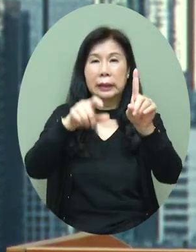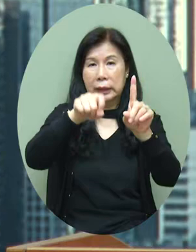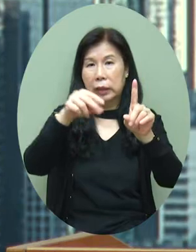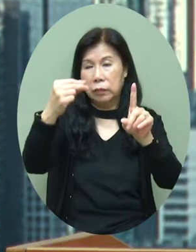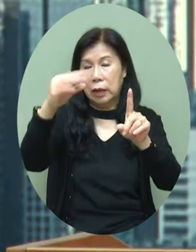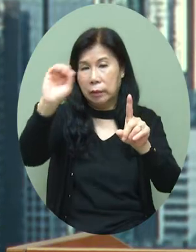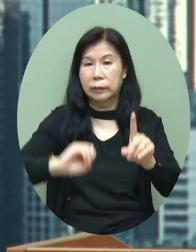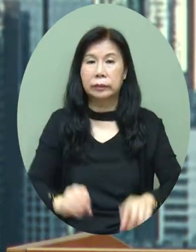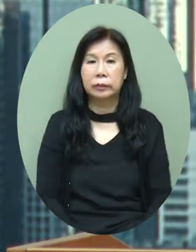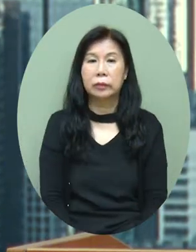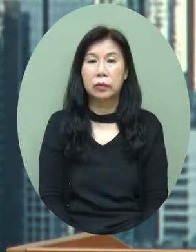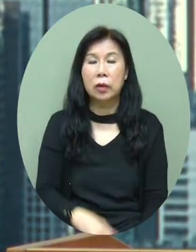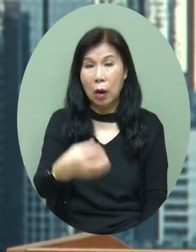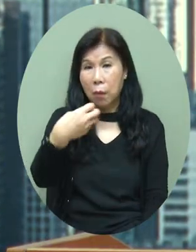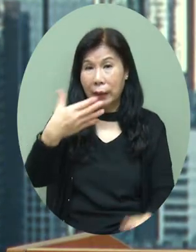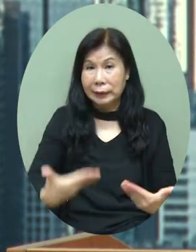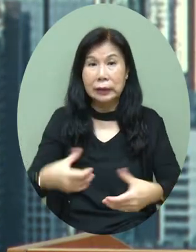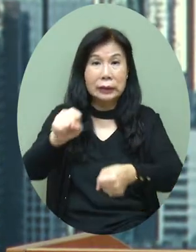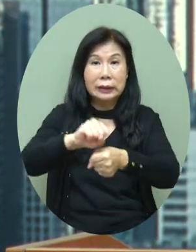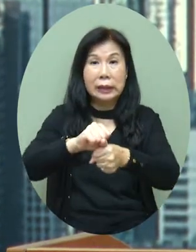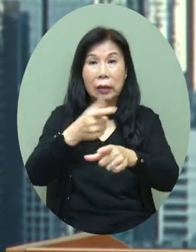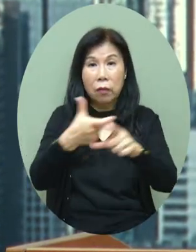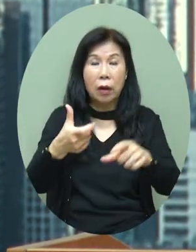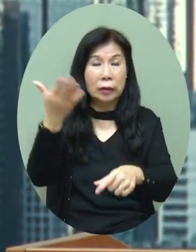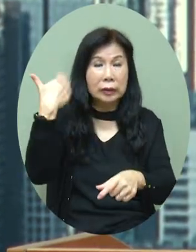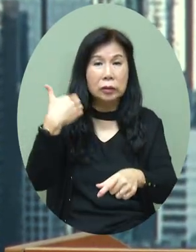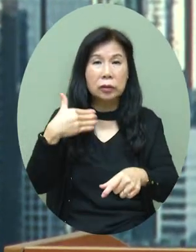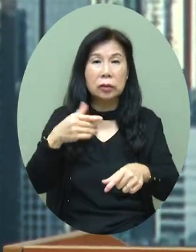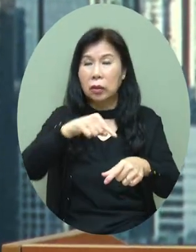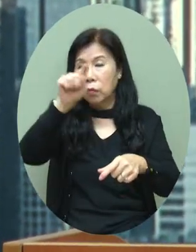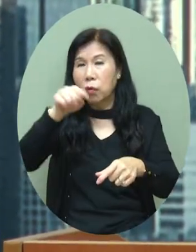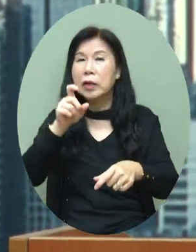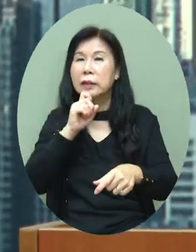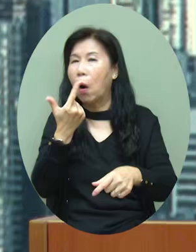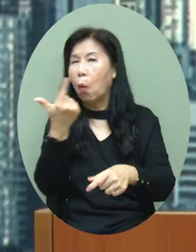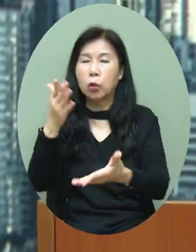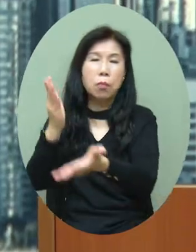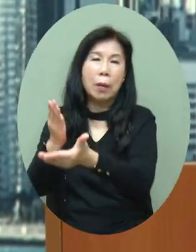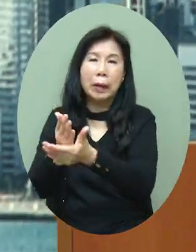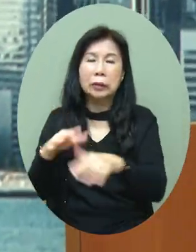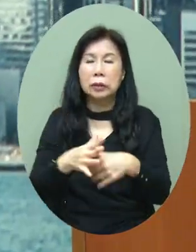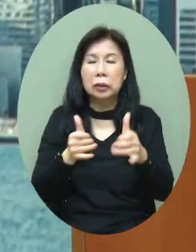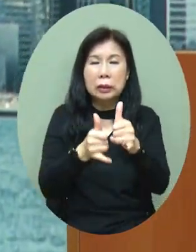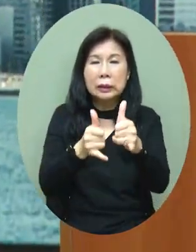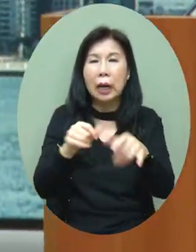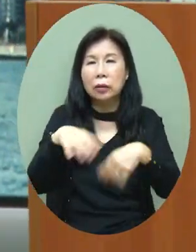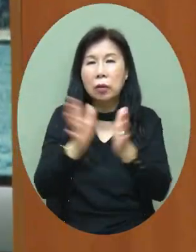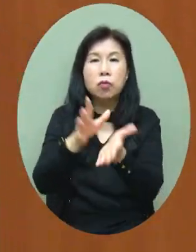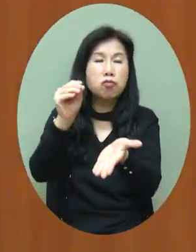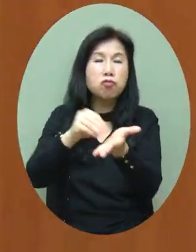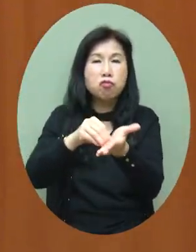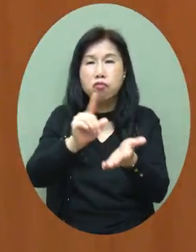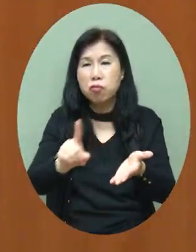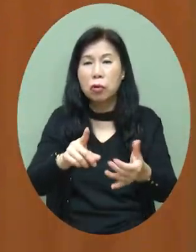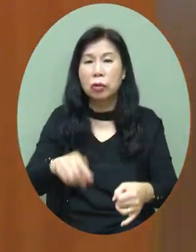局長你好，咁想問下今次嘅加薪幅度同原本嘅指標入邊期望唔同啦，咁最主要根據啲咩準則同決定？咁點解